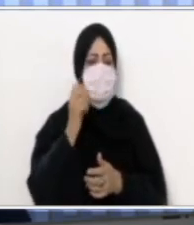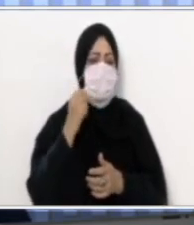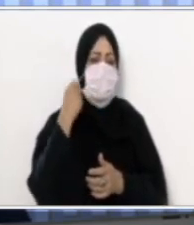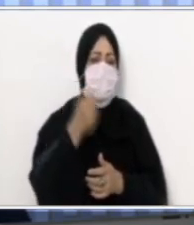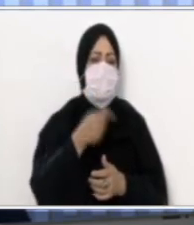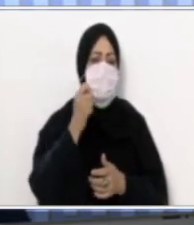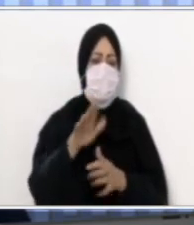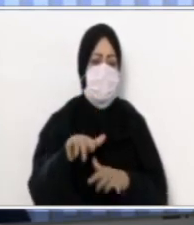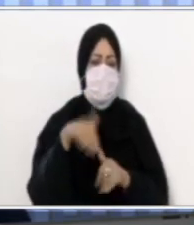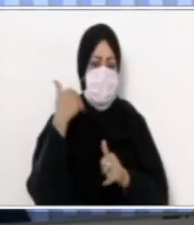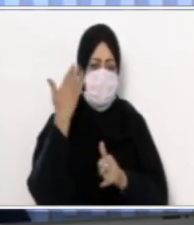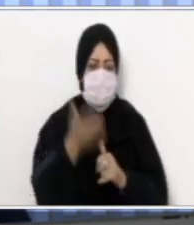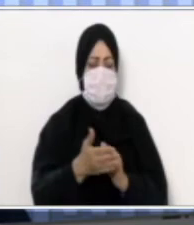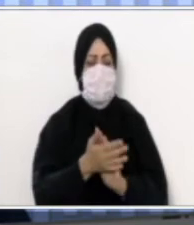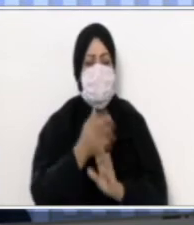ذكرنا.